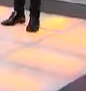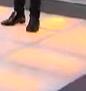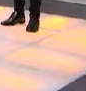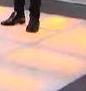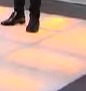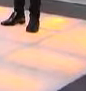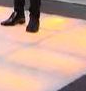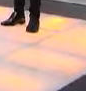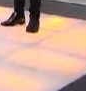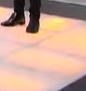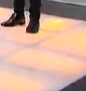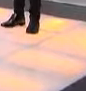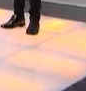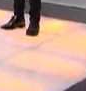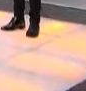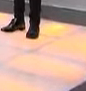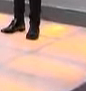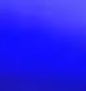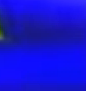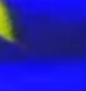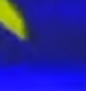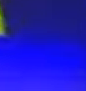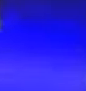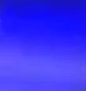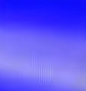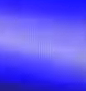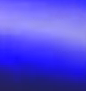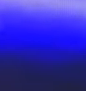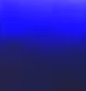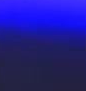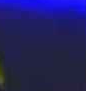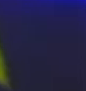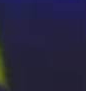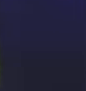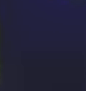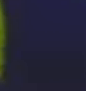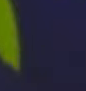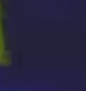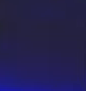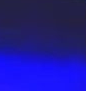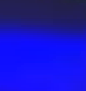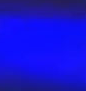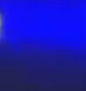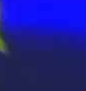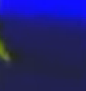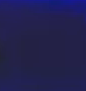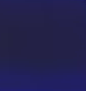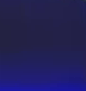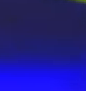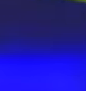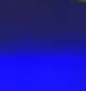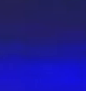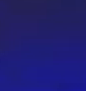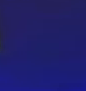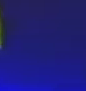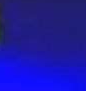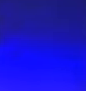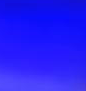Malaysia, antaranya pertandingan pidato, pertandingan fotografi. Dan untuk mengetahui lebih lanjut, anda boleh terus sahaja ke laman